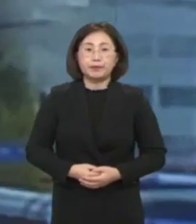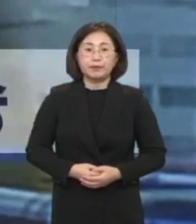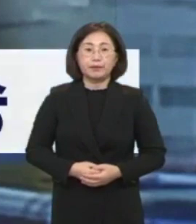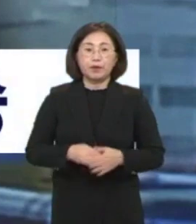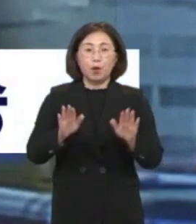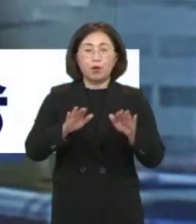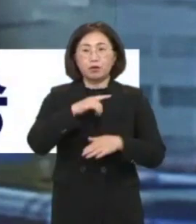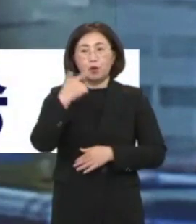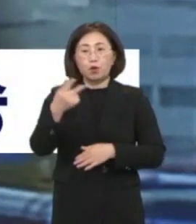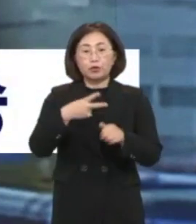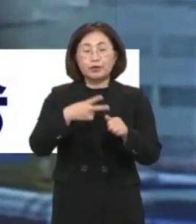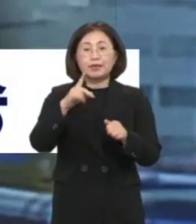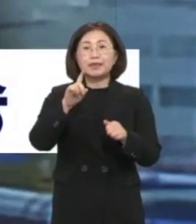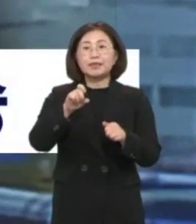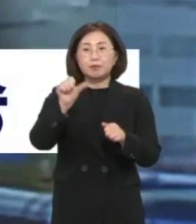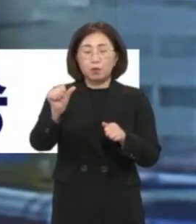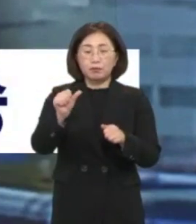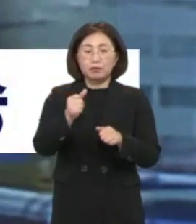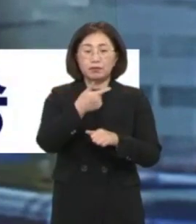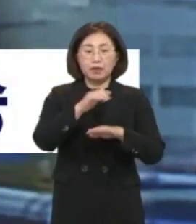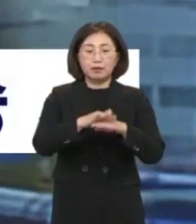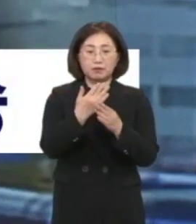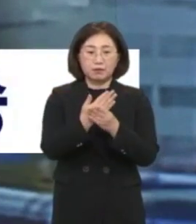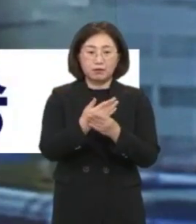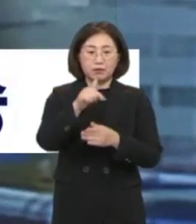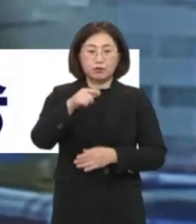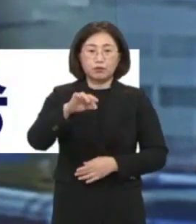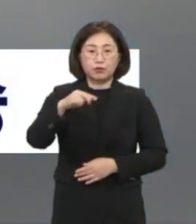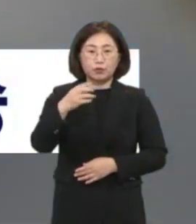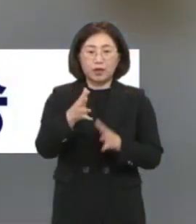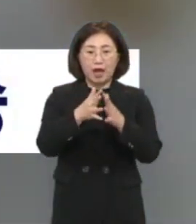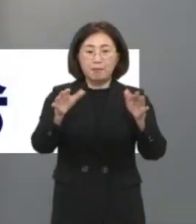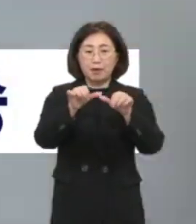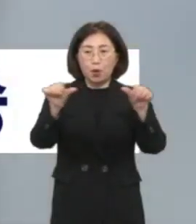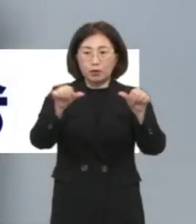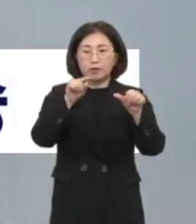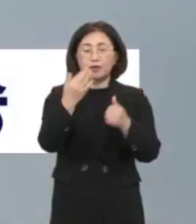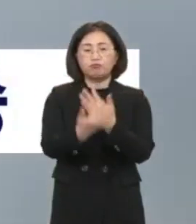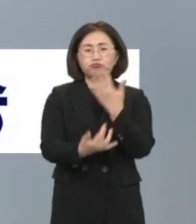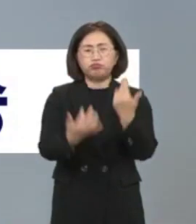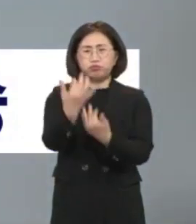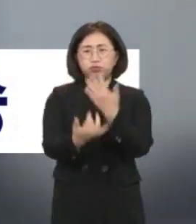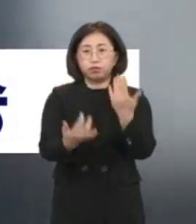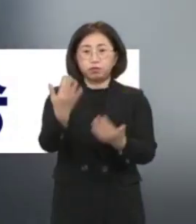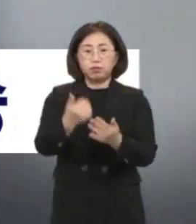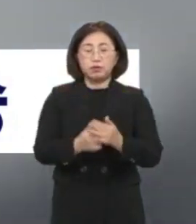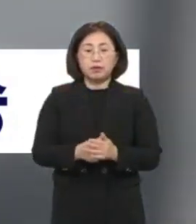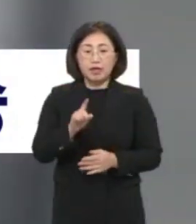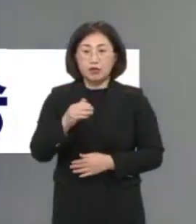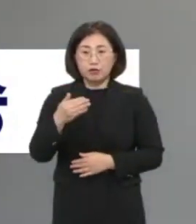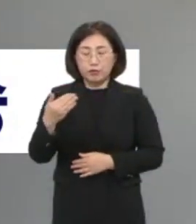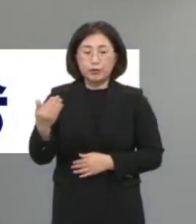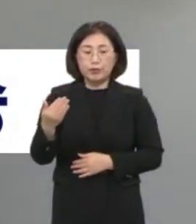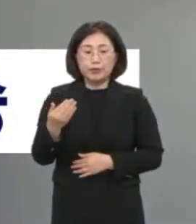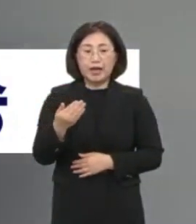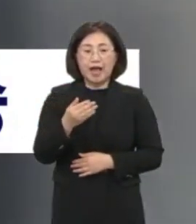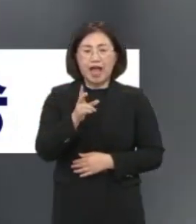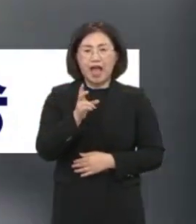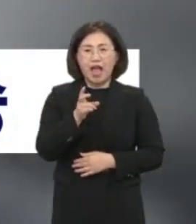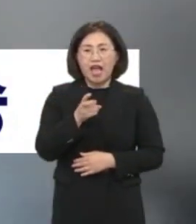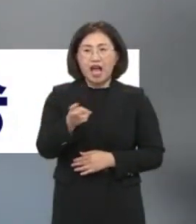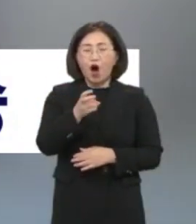오늘 오후 2시 15분쯤 대전 유성구 궁동의 한 아파트 5층에서 불이 났습니다. 소방당국이 소방차